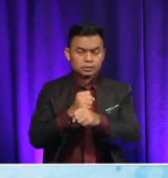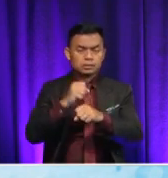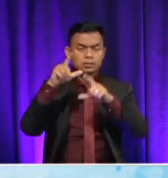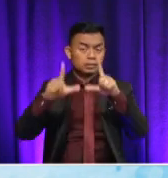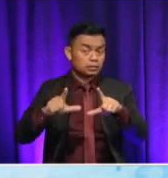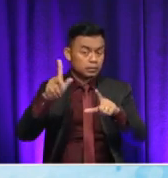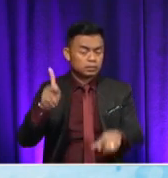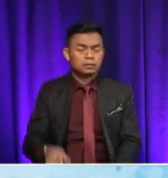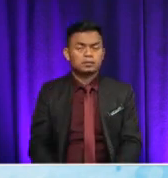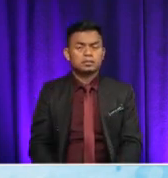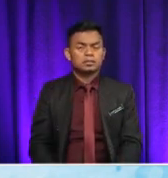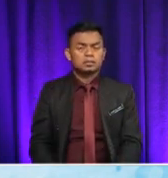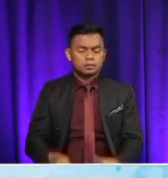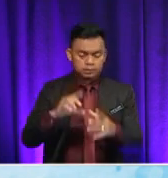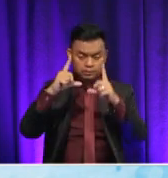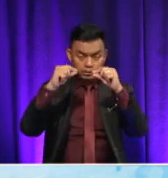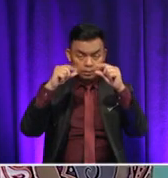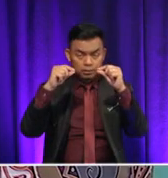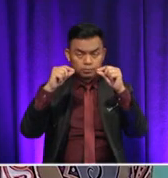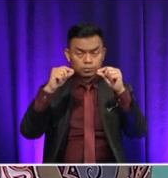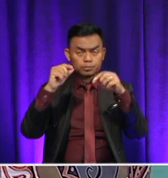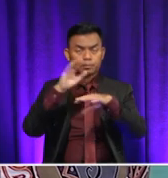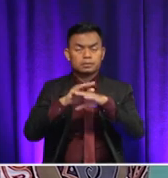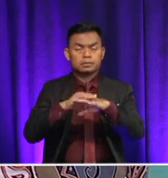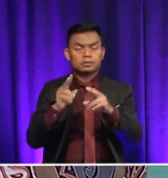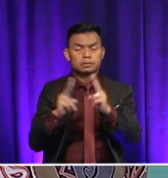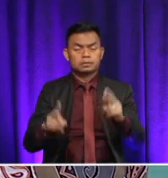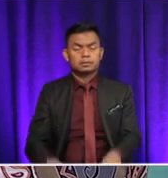banyak sangat mungkin jadi boleh jadi sewaktu